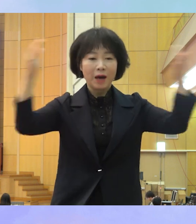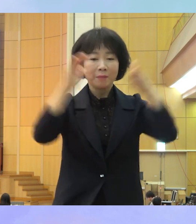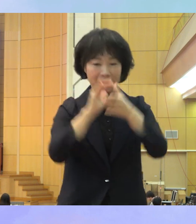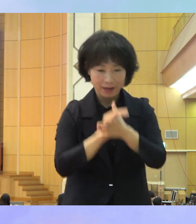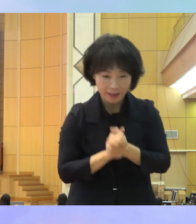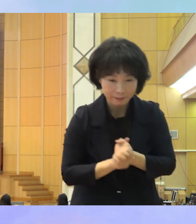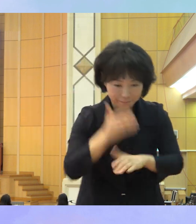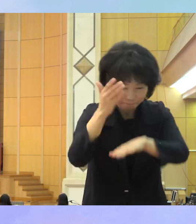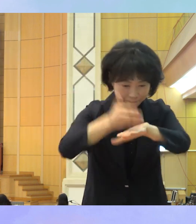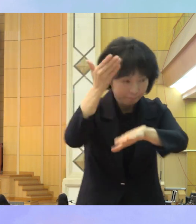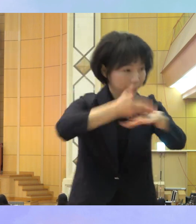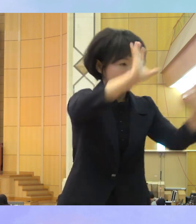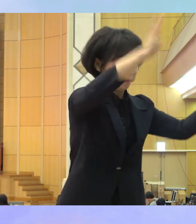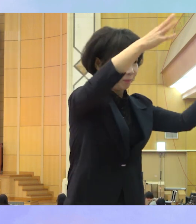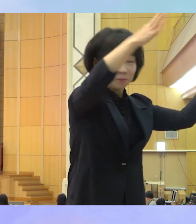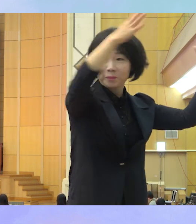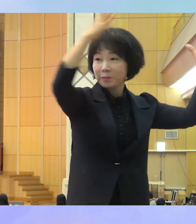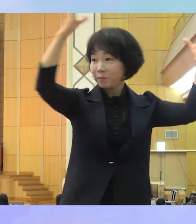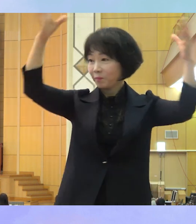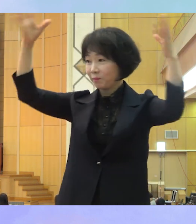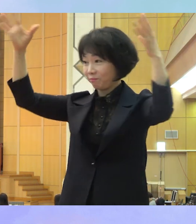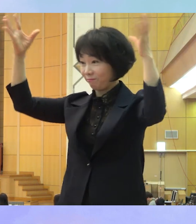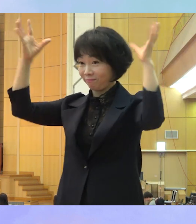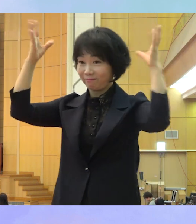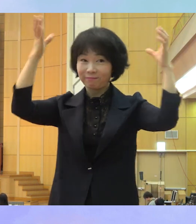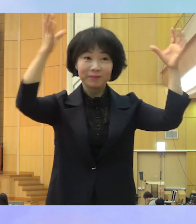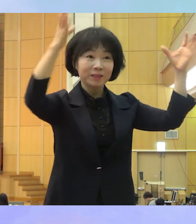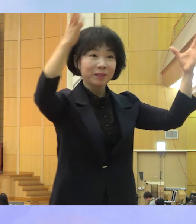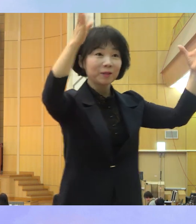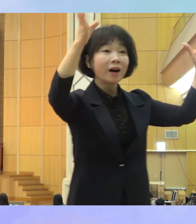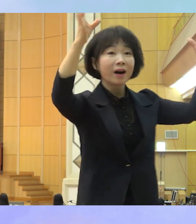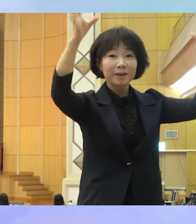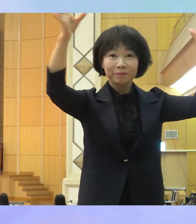은혜였소. 주님께 감사와 영광의 박수 돌리시겠습니다. 할렐루야.